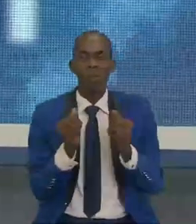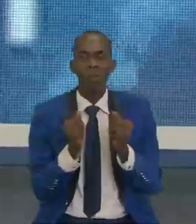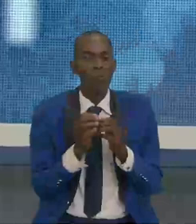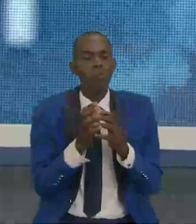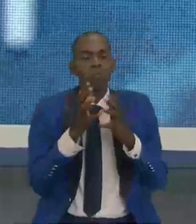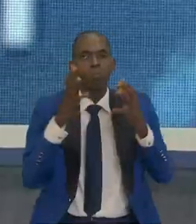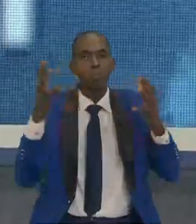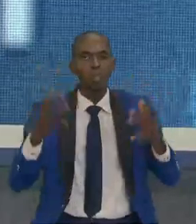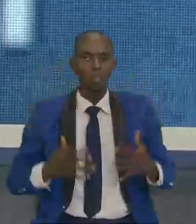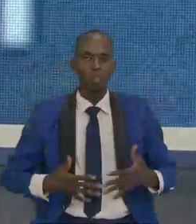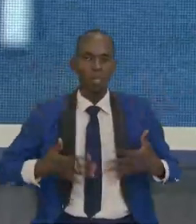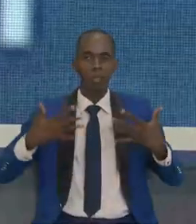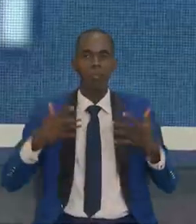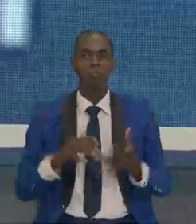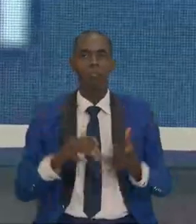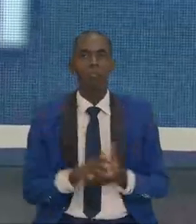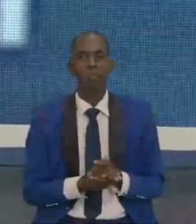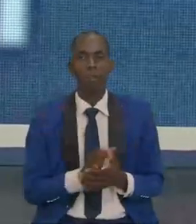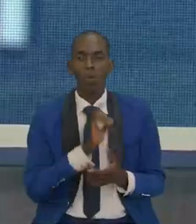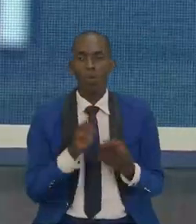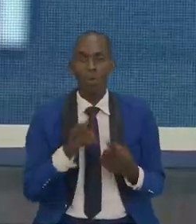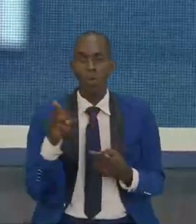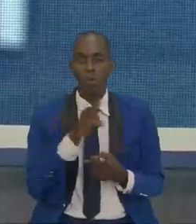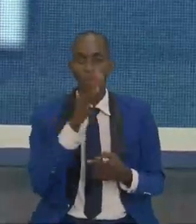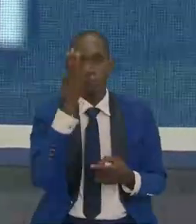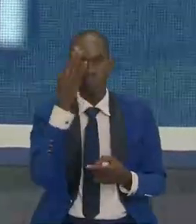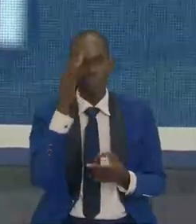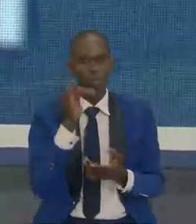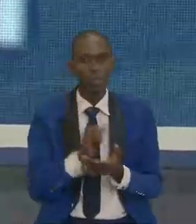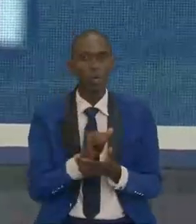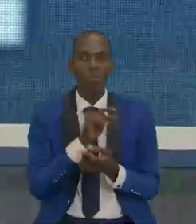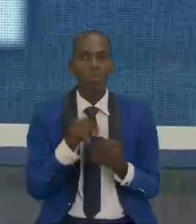que Christ est venu avec la vie abondante, lorsque tu sais que